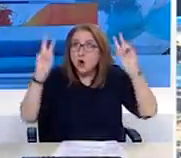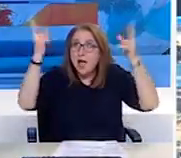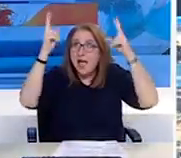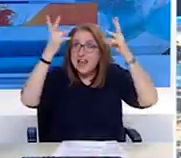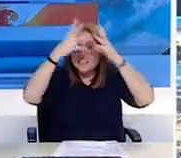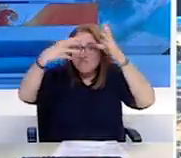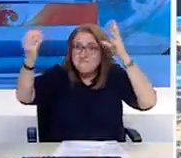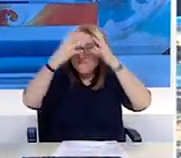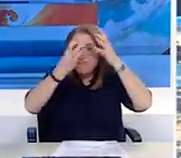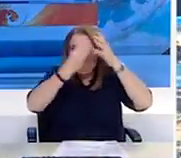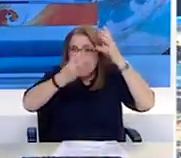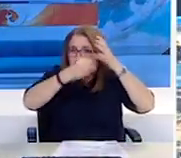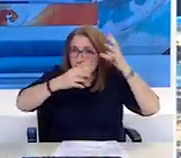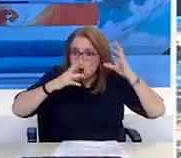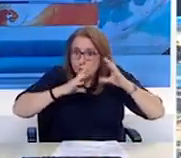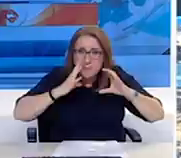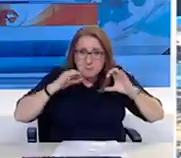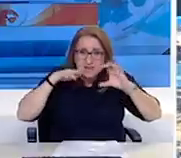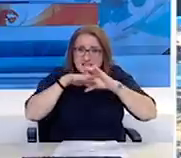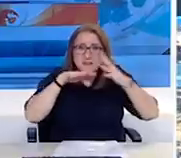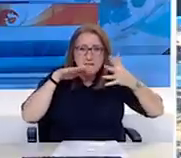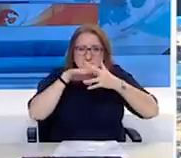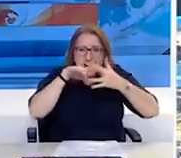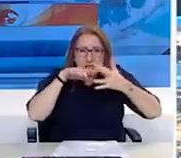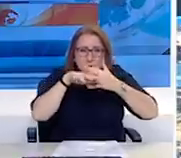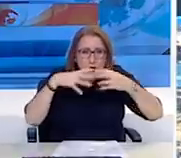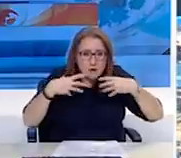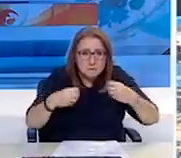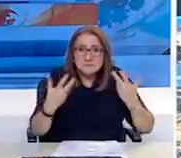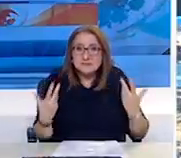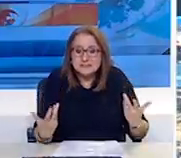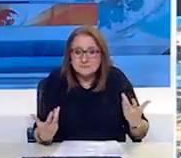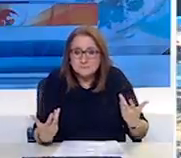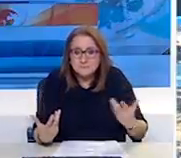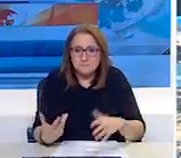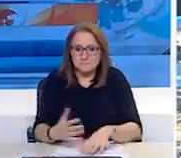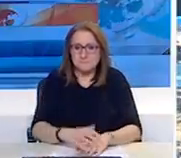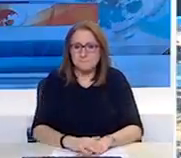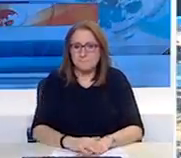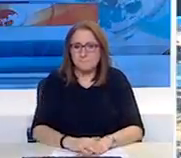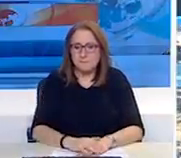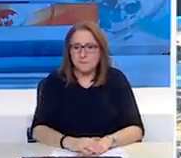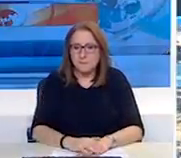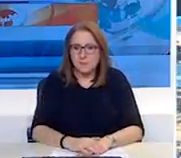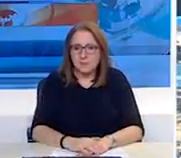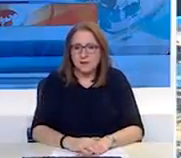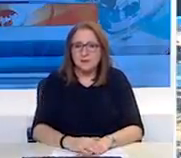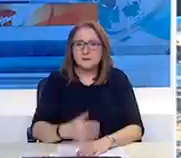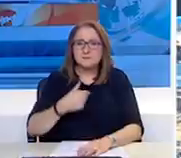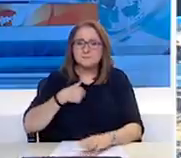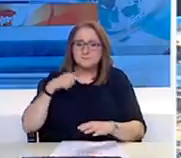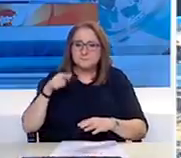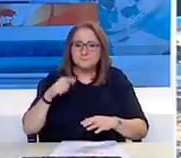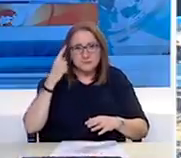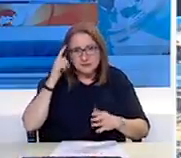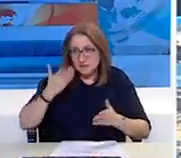συνθήκες στα καταστήματα ένδυσης, η δοκιμή των ρούχων κατά πόσο είναι ασφαλής? Δύο επιστημονικά, και δεν ξέρω αν θέλει να τοποθετηθεί κάποιος